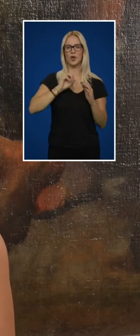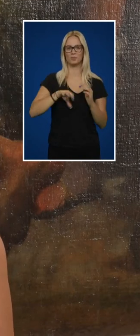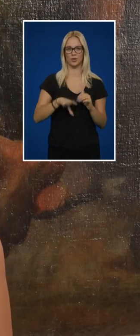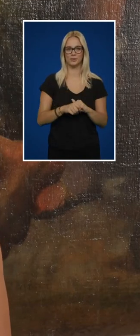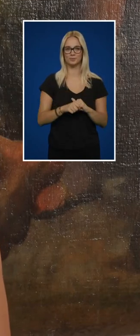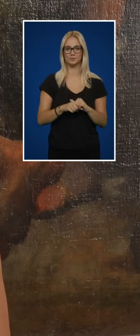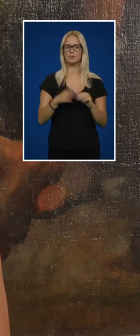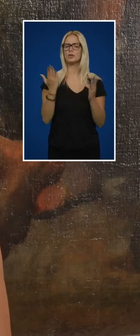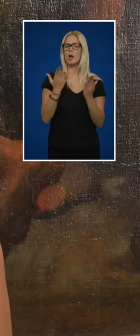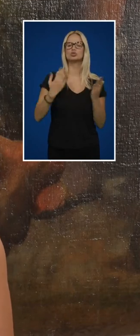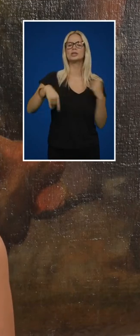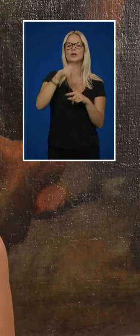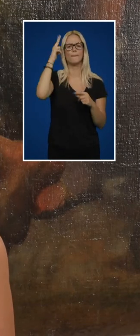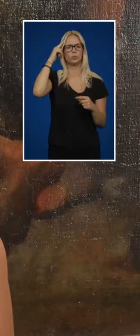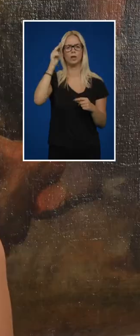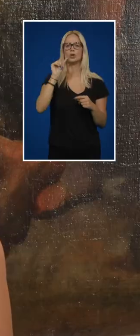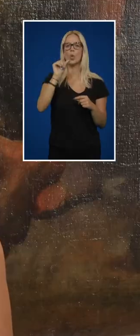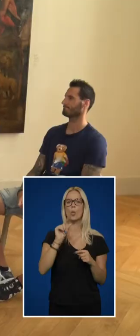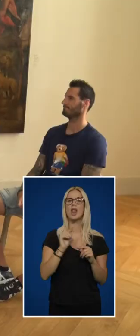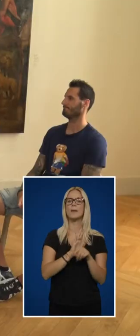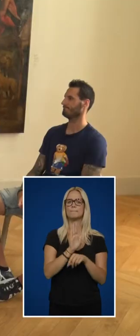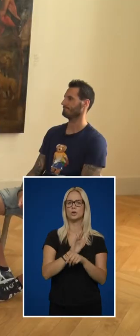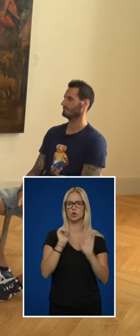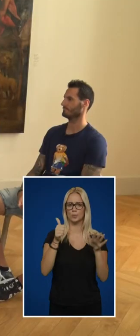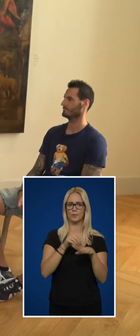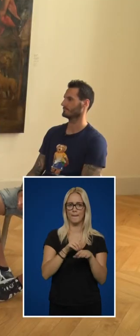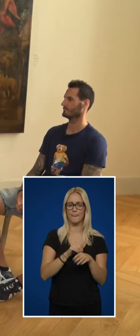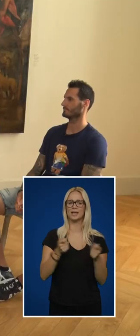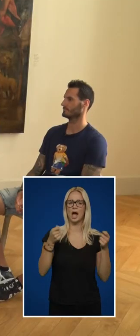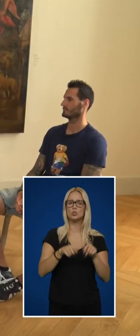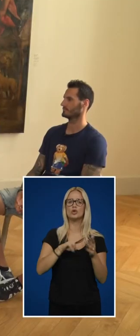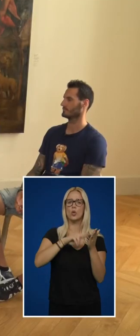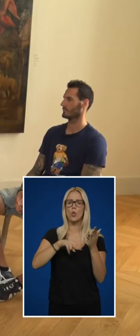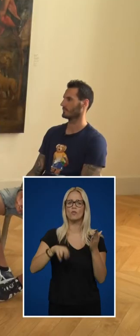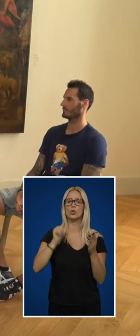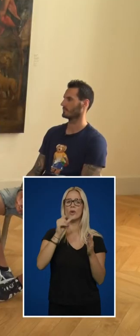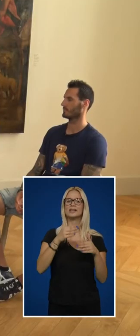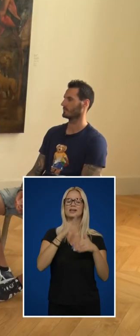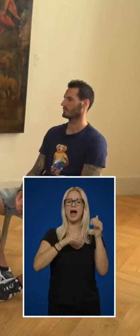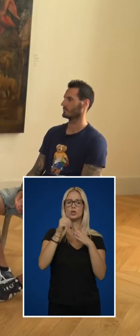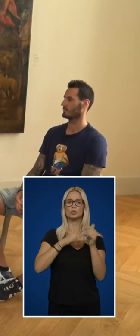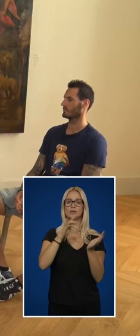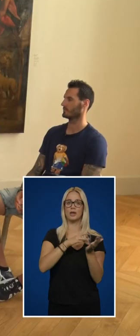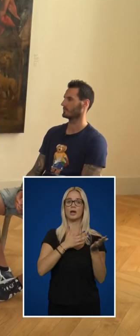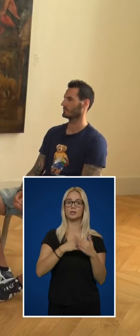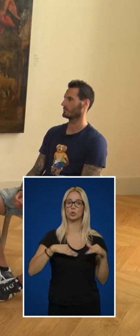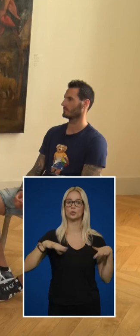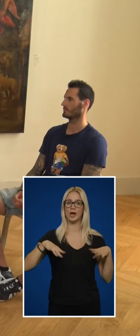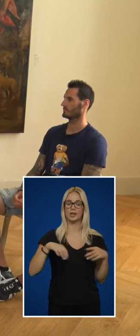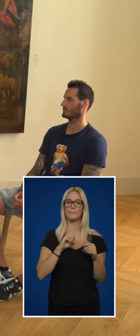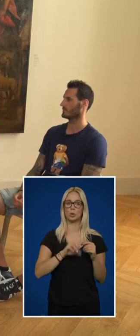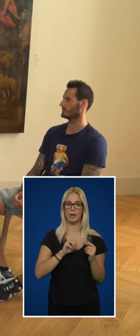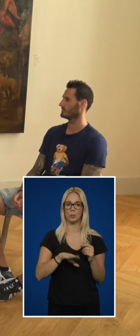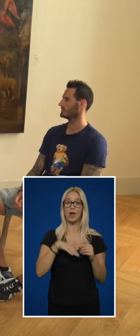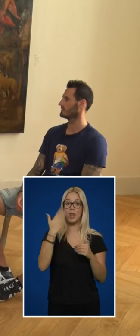sortiranje odvojeno sakupljenog otpada. Eto, nadamo se da bi s tim cijela ova priča već do tada... Tako je,